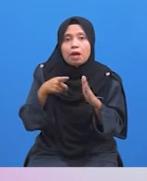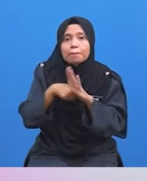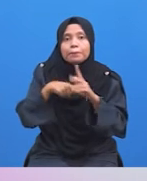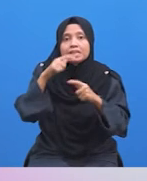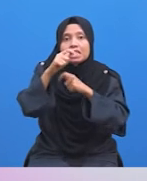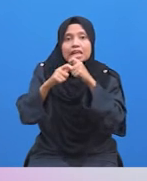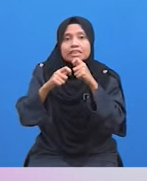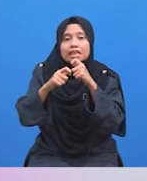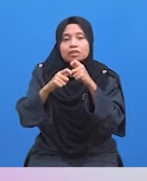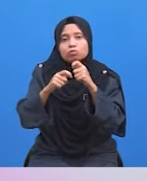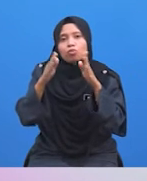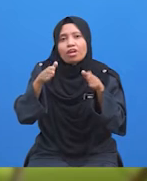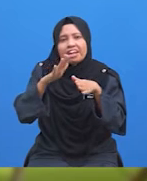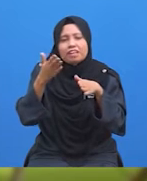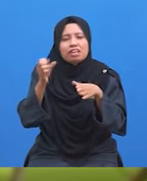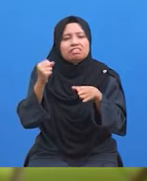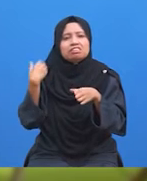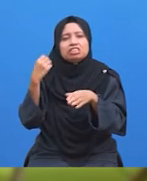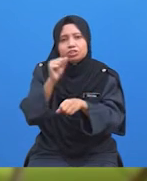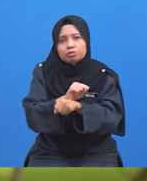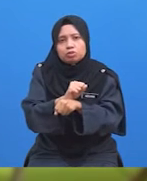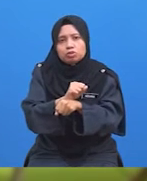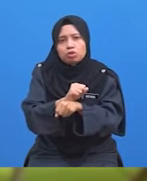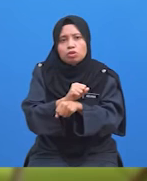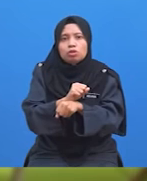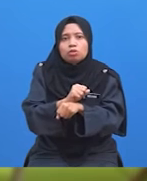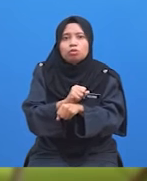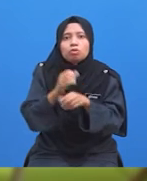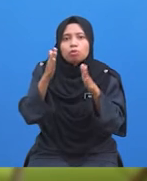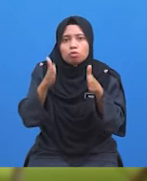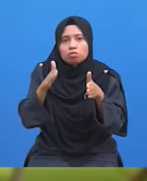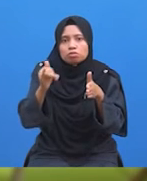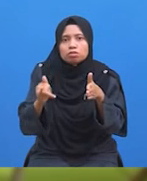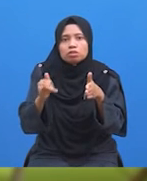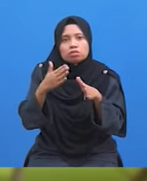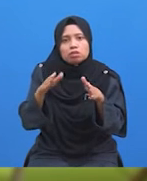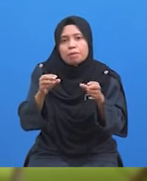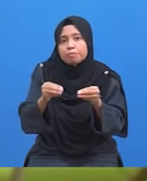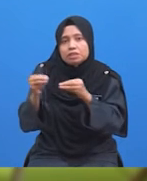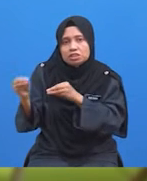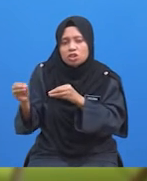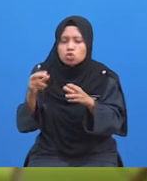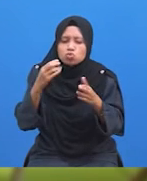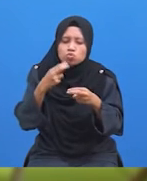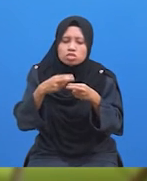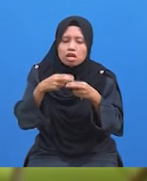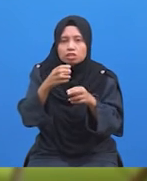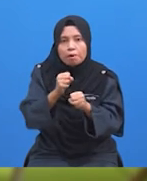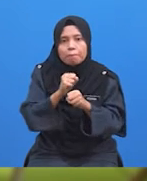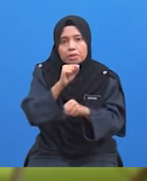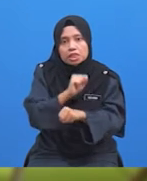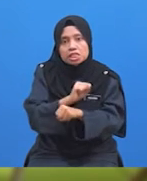kadar pengangguran golongan yang berhijrah mempunyai pendidik yang rendah dan sukar mendapatkan